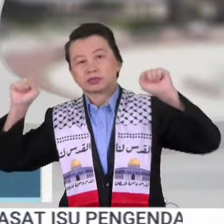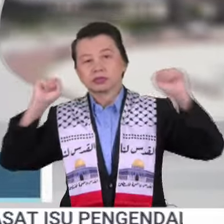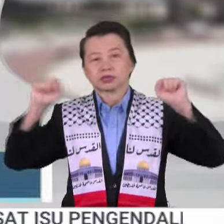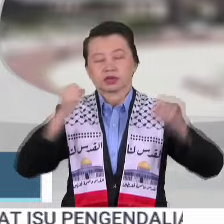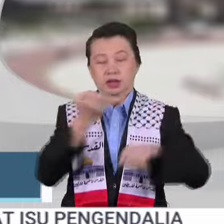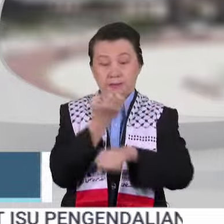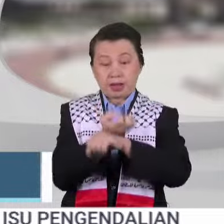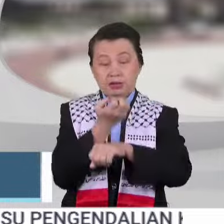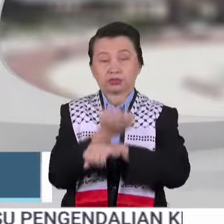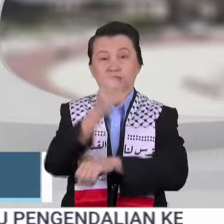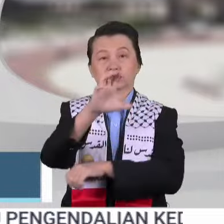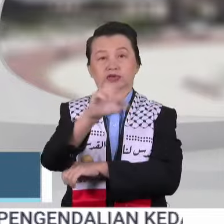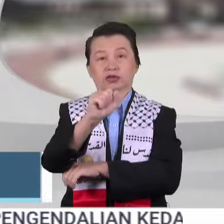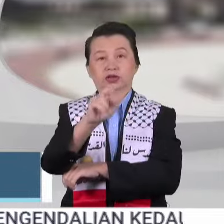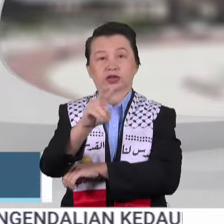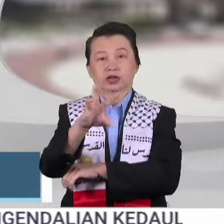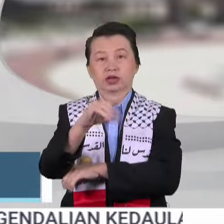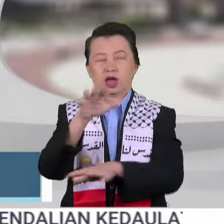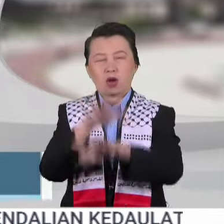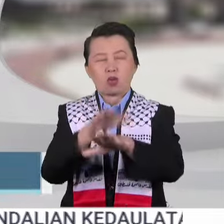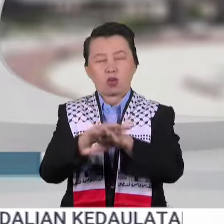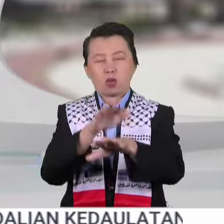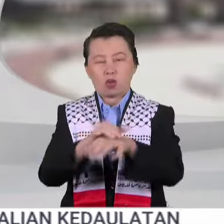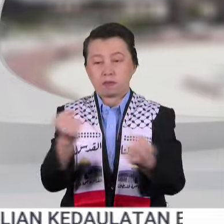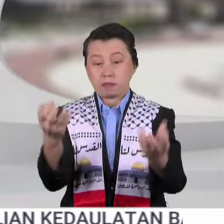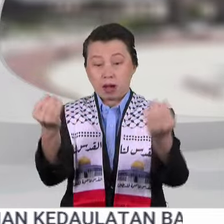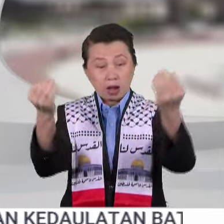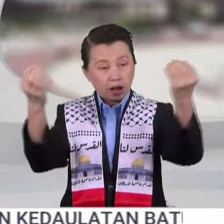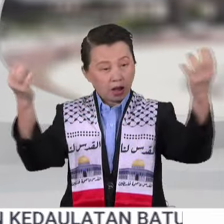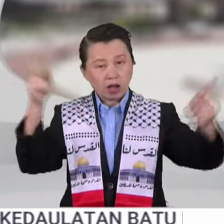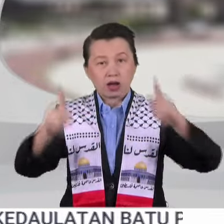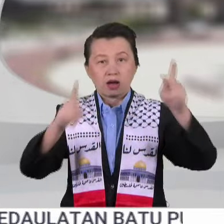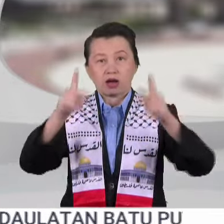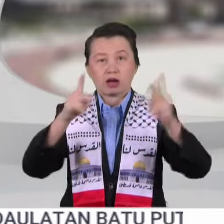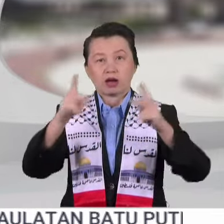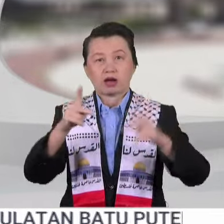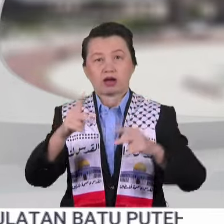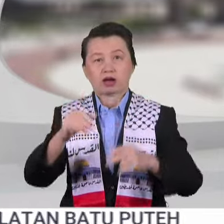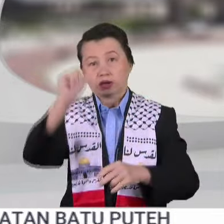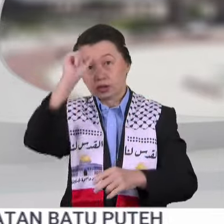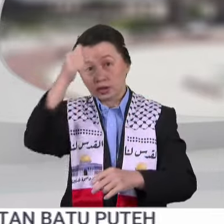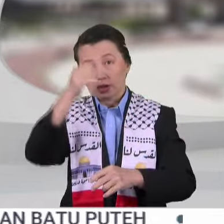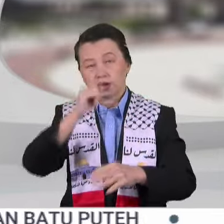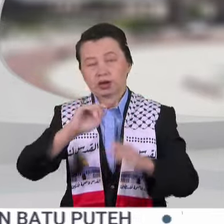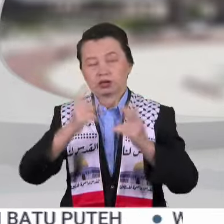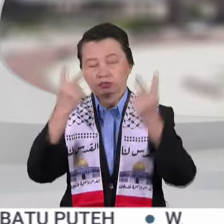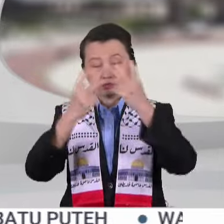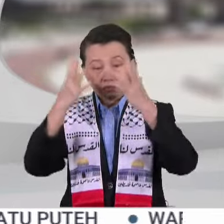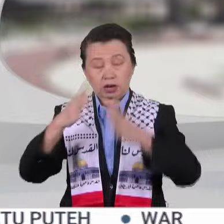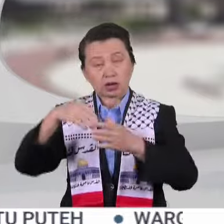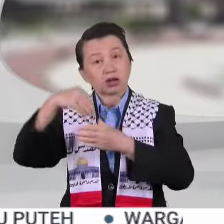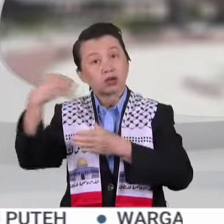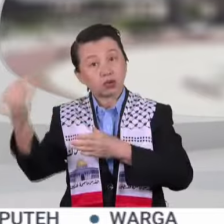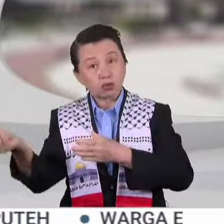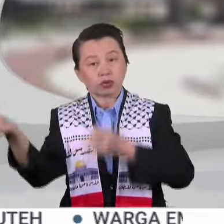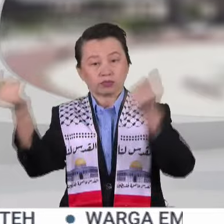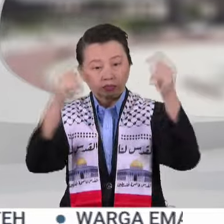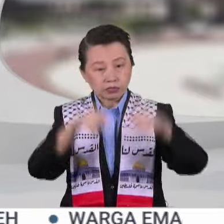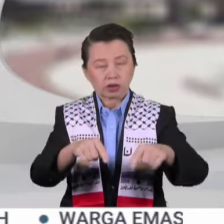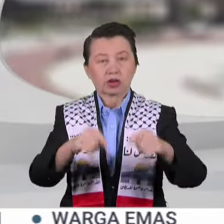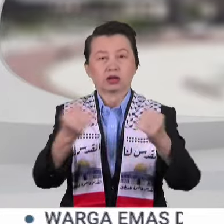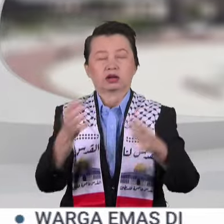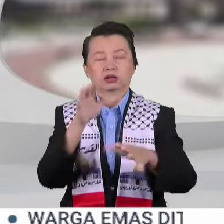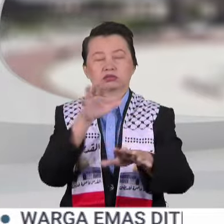Batu Cave meriah dengan dihadiri ribuan penganut Hindu dan pelancong asing. Malah ada yang mulai membanjiri Kuil Sri Subramania